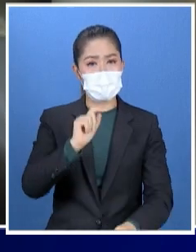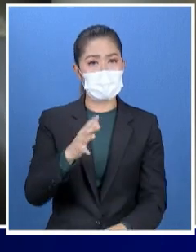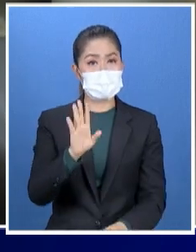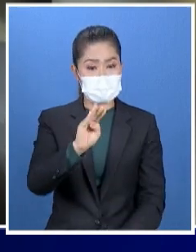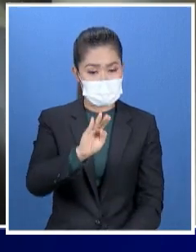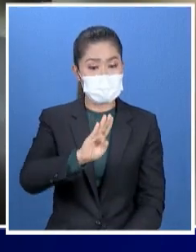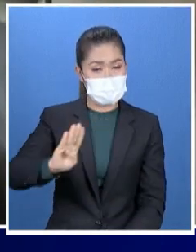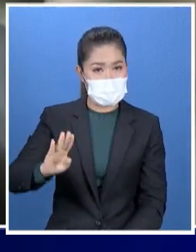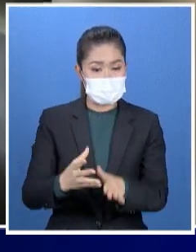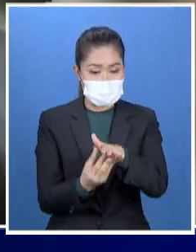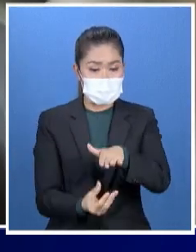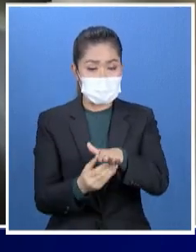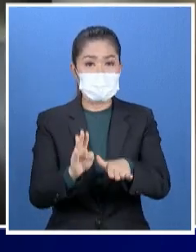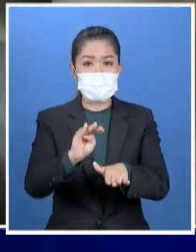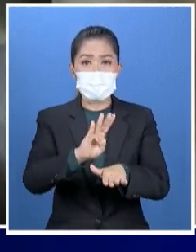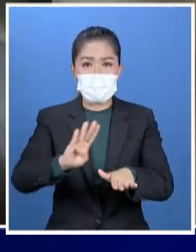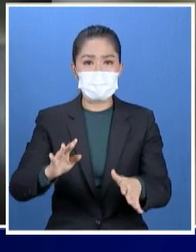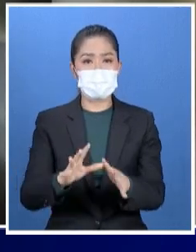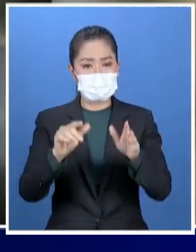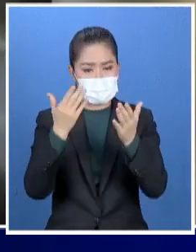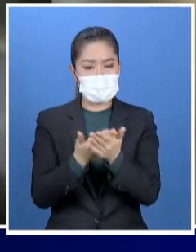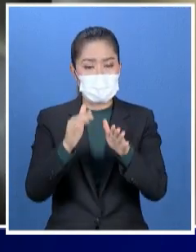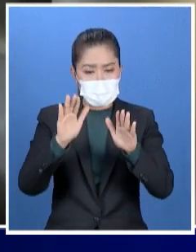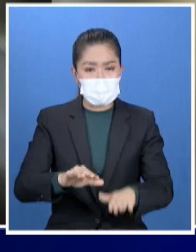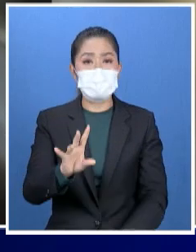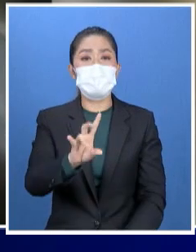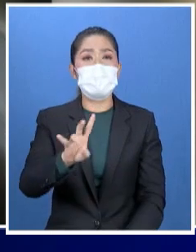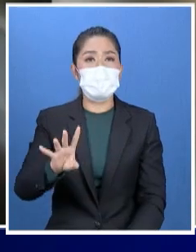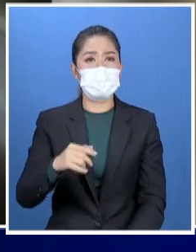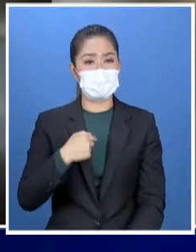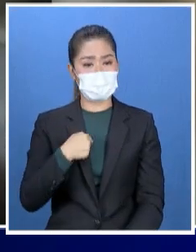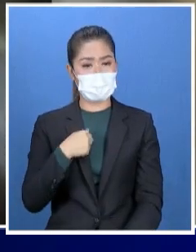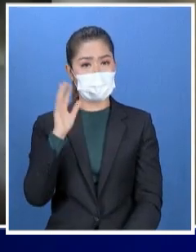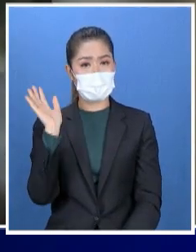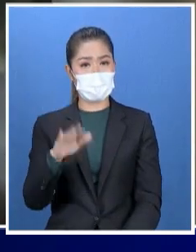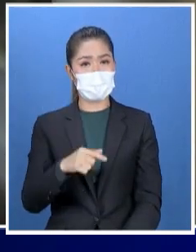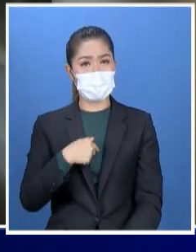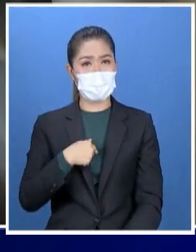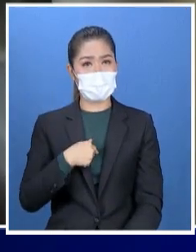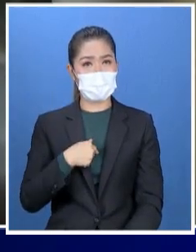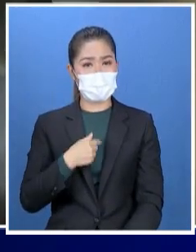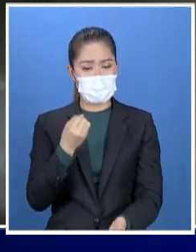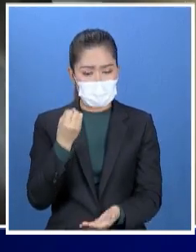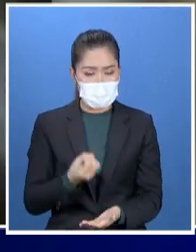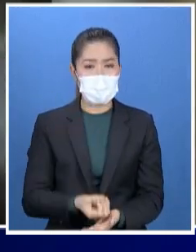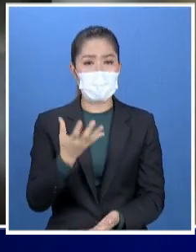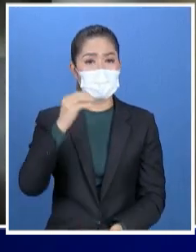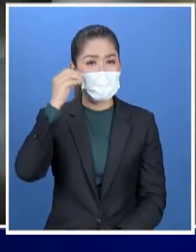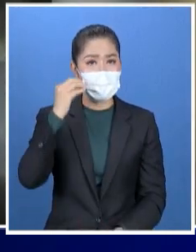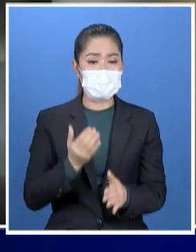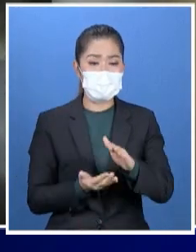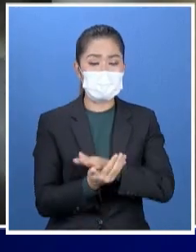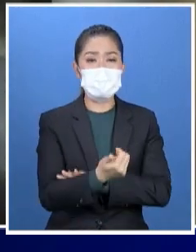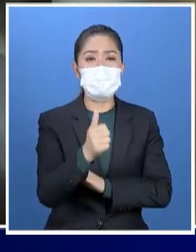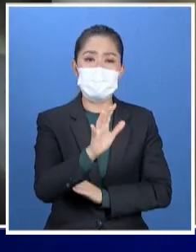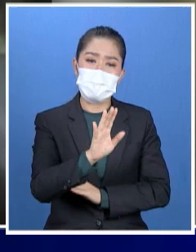ๆแผ่นละ40นะเห็นว่าเป็นเยอะก็เลยลดให้เหลือ700ทางฝั่งลูกค้าบอกว่าโอ้แพงจังปกติเราไปปริ้น